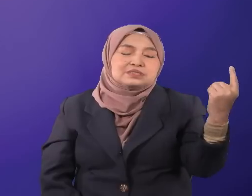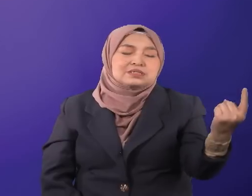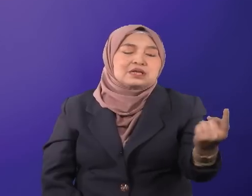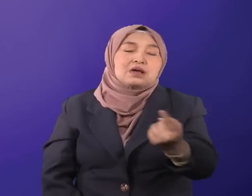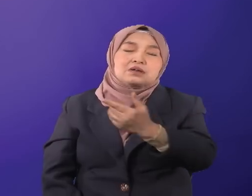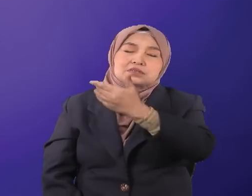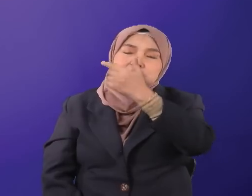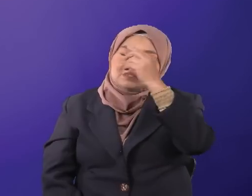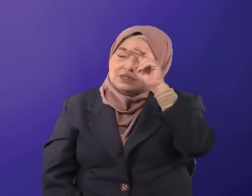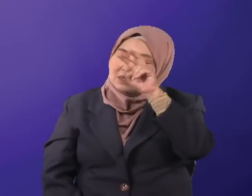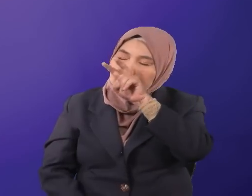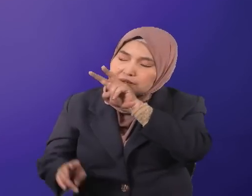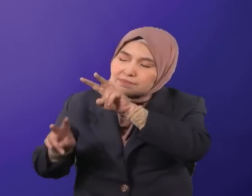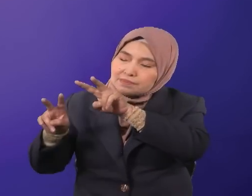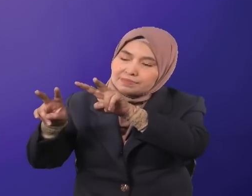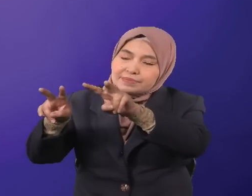بالعباد